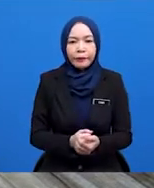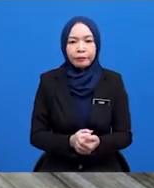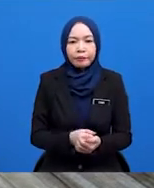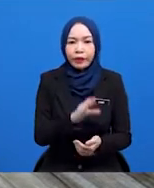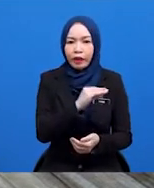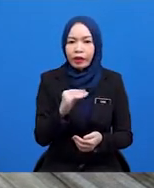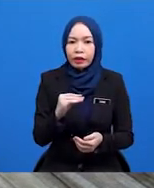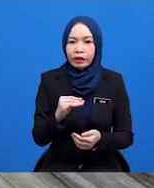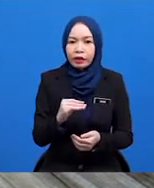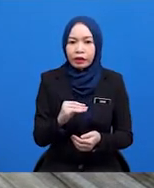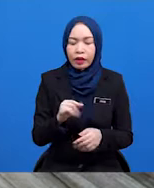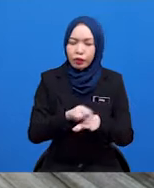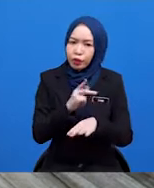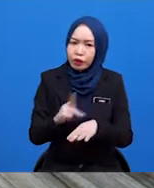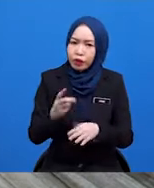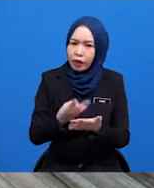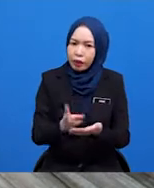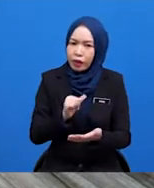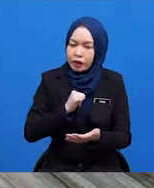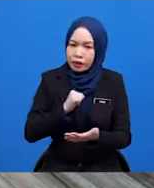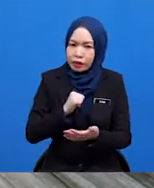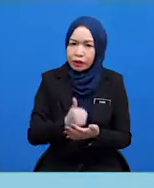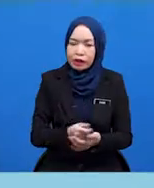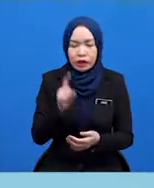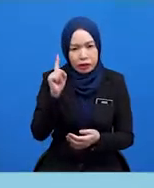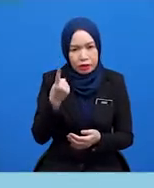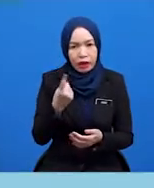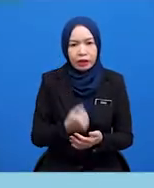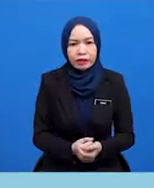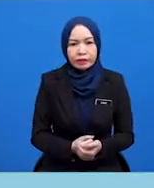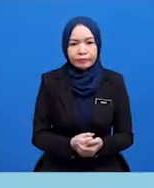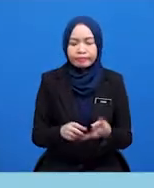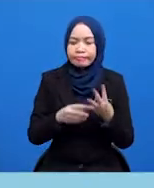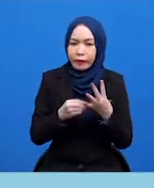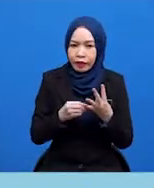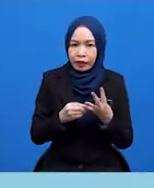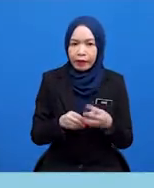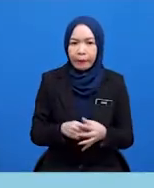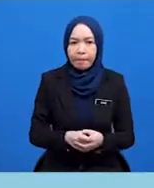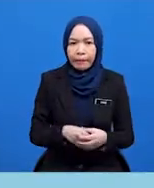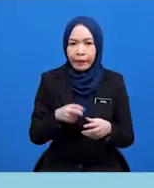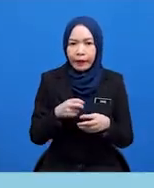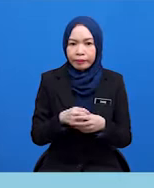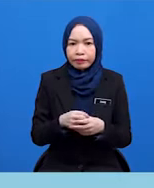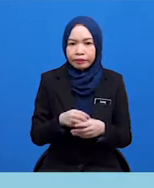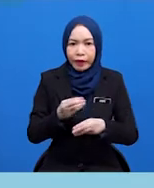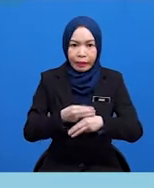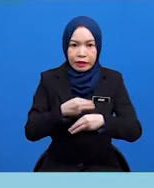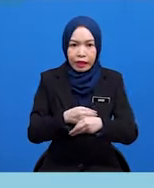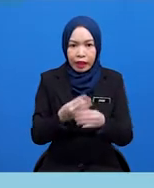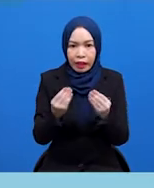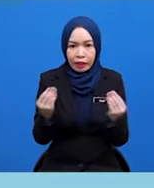modal sendiri dan keluarga sahaja. Keempat, masalah tanah. Masalah